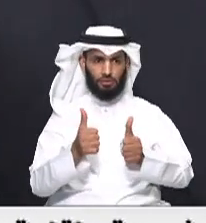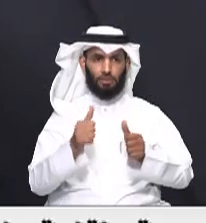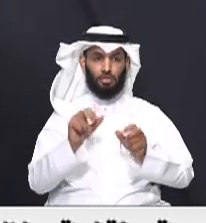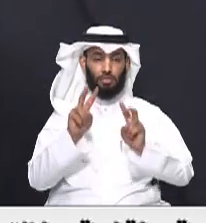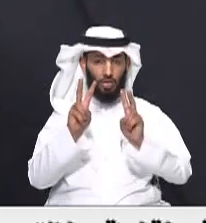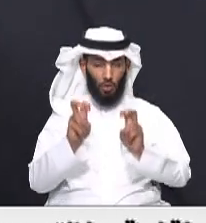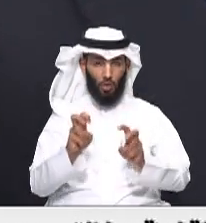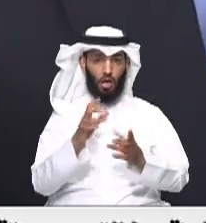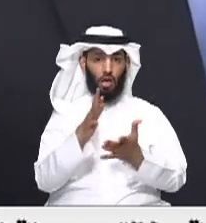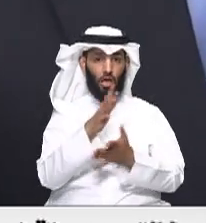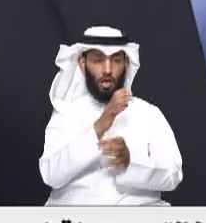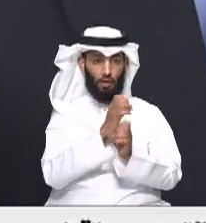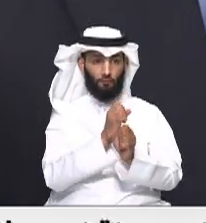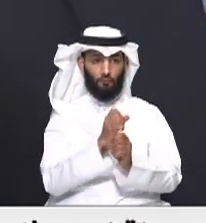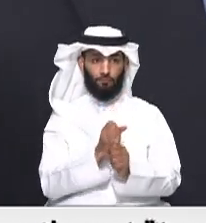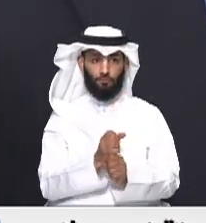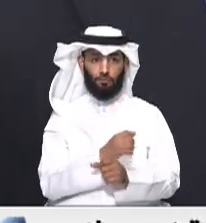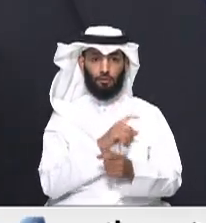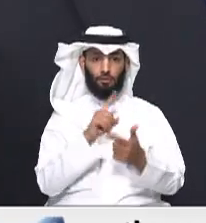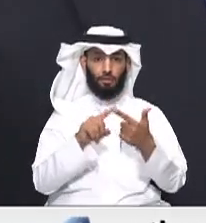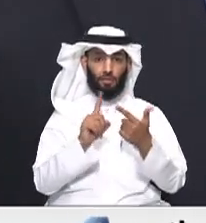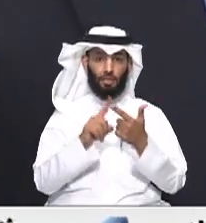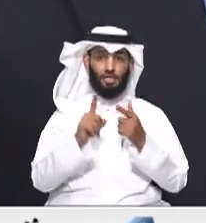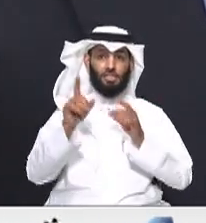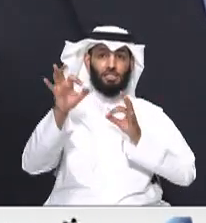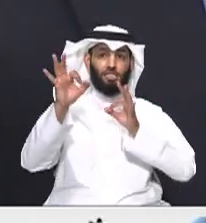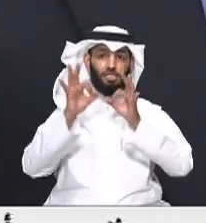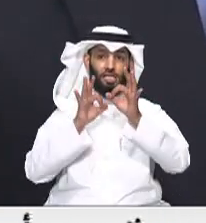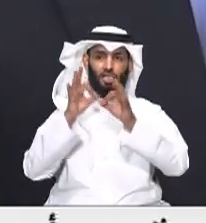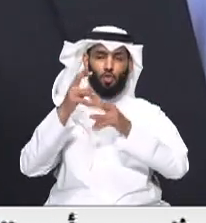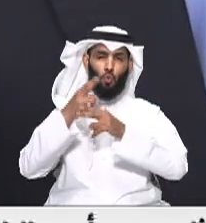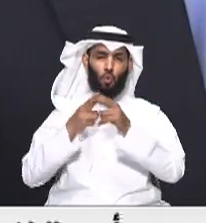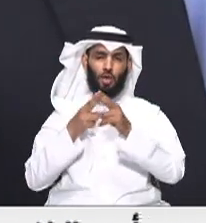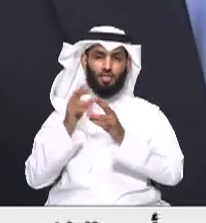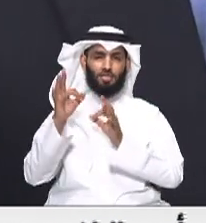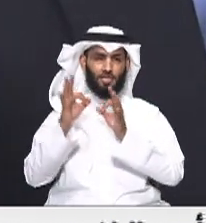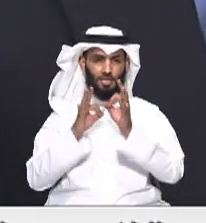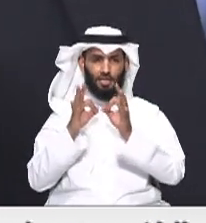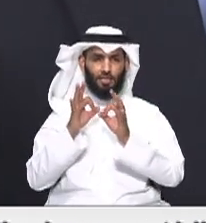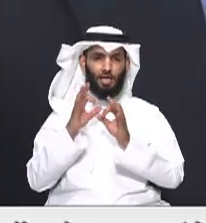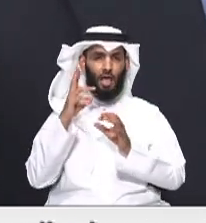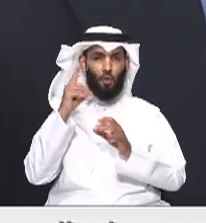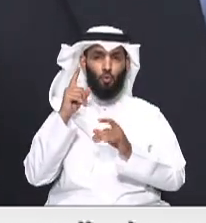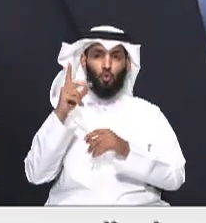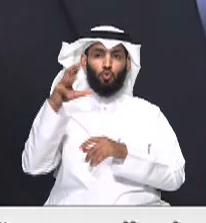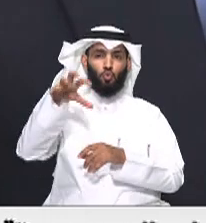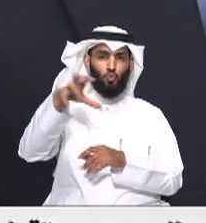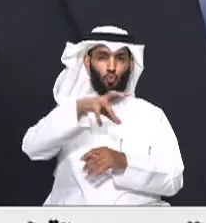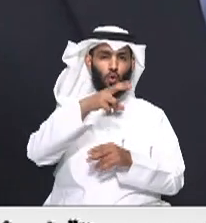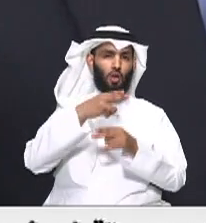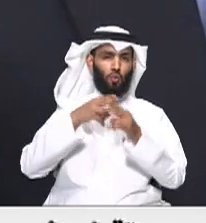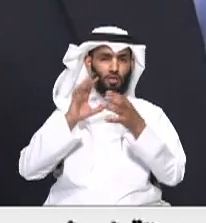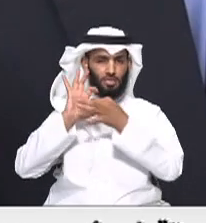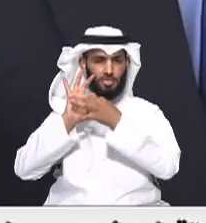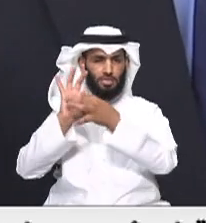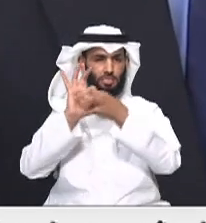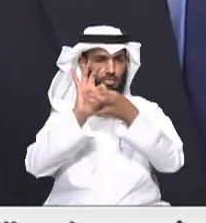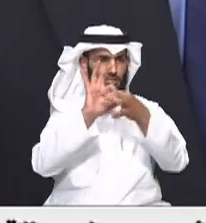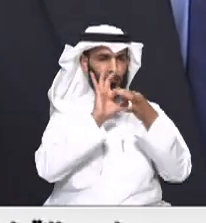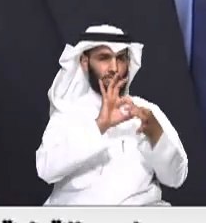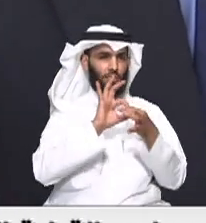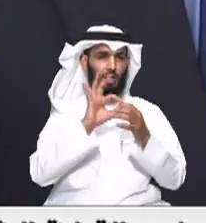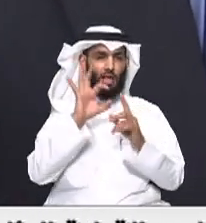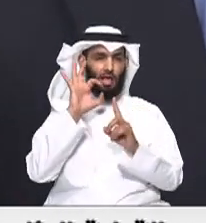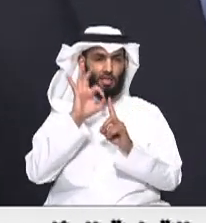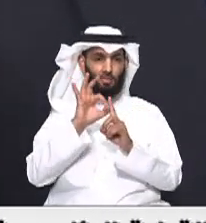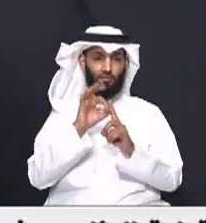إلى تعزيز القوة الدبلوماسية الكويتية والروابط الدبلوماسية الكويتية لتمثيل